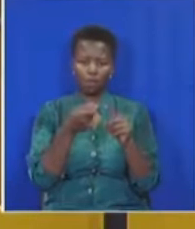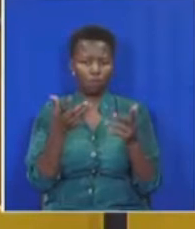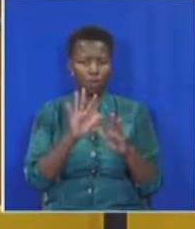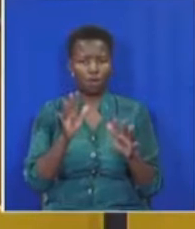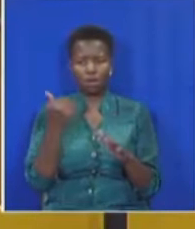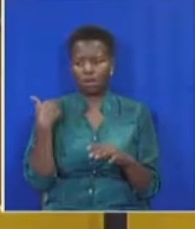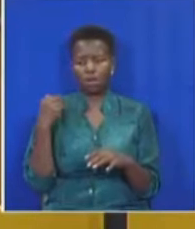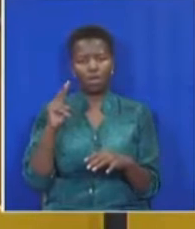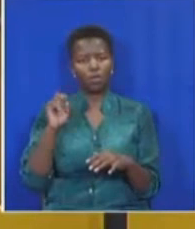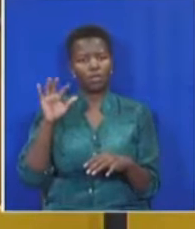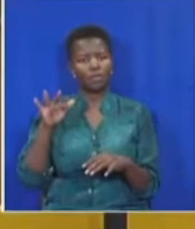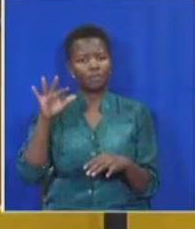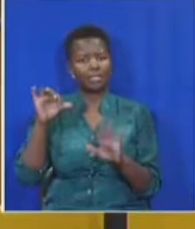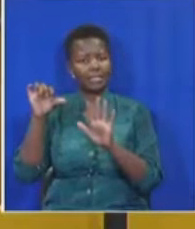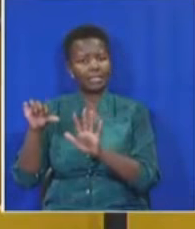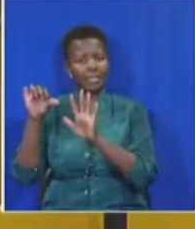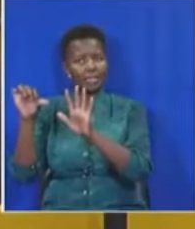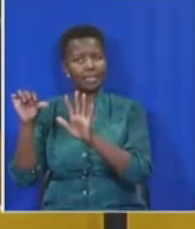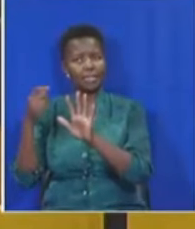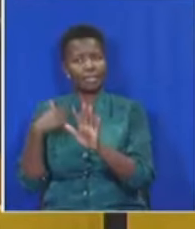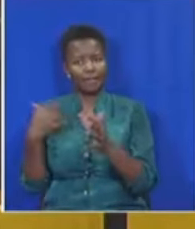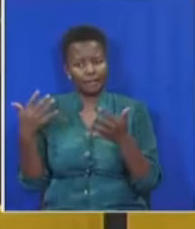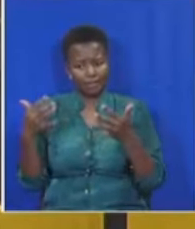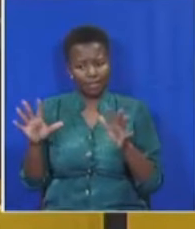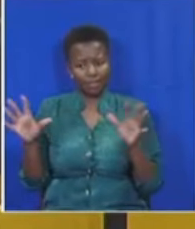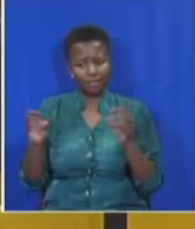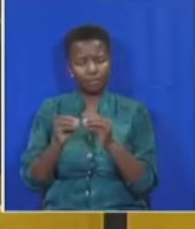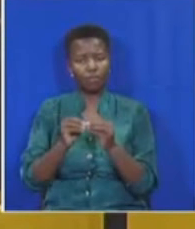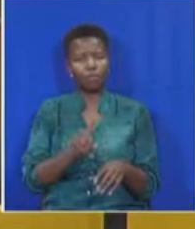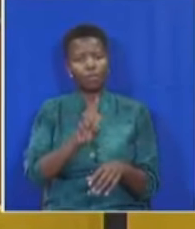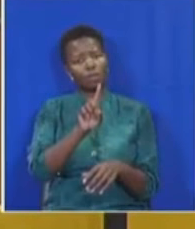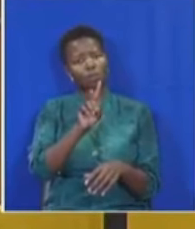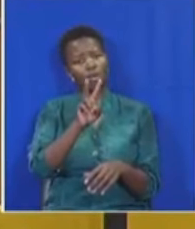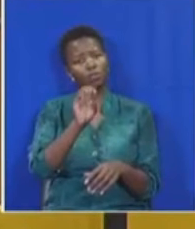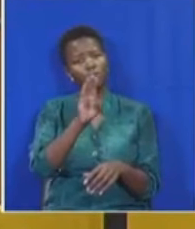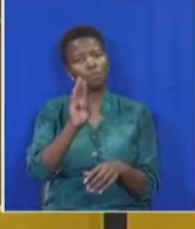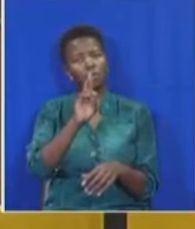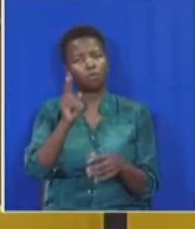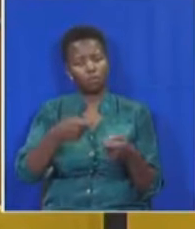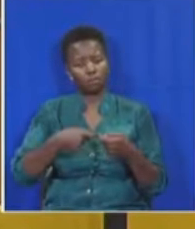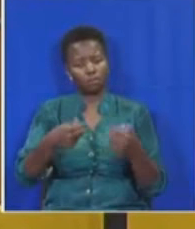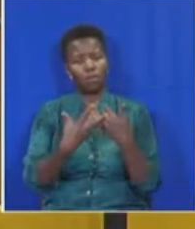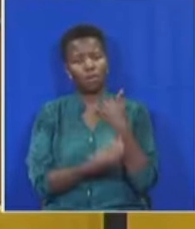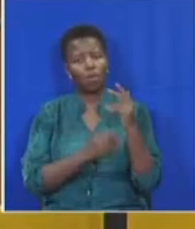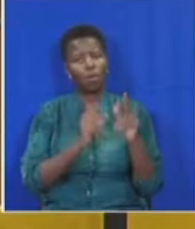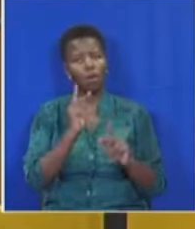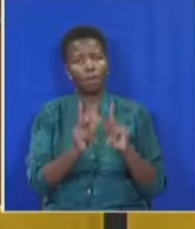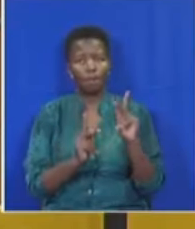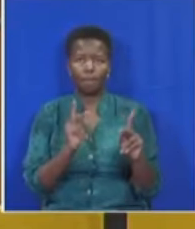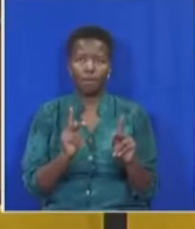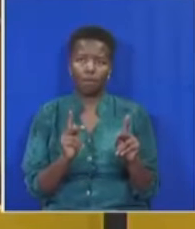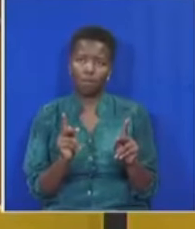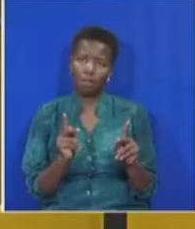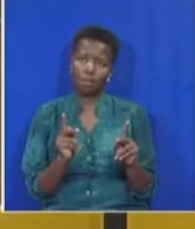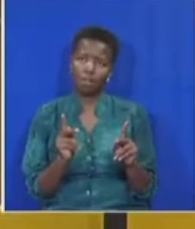2016 sithetha ngaphaya kwe-R120 billion enikwa abantu abangathathi ntweni ukwenzela into yoba bafane nani.